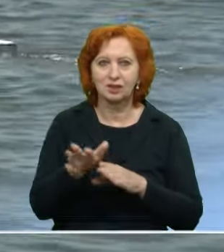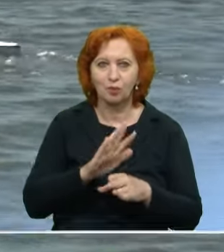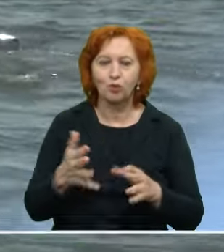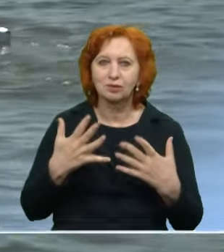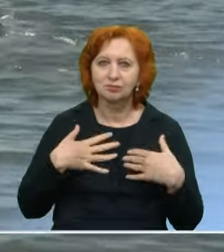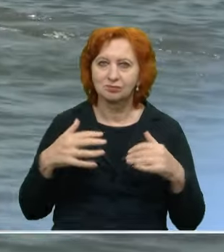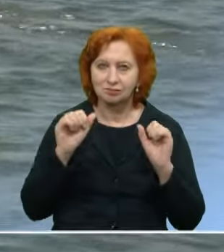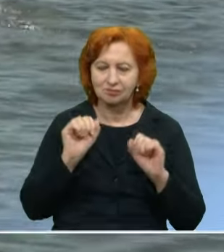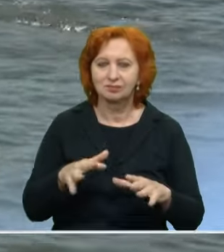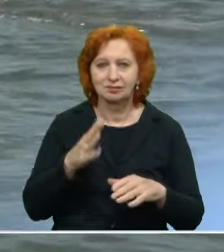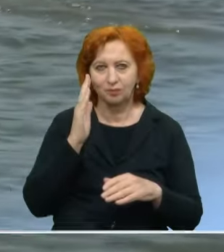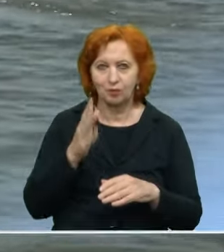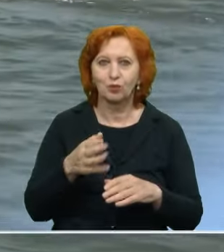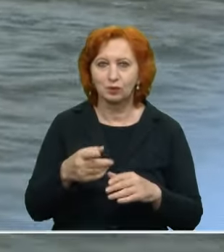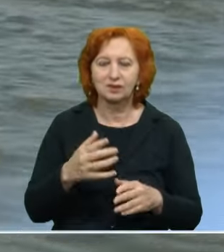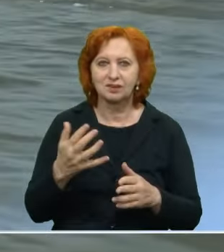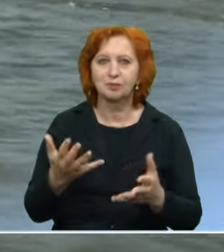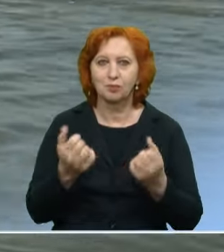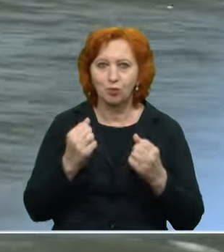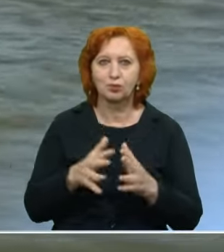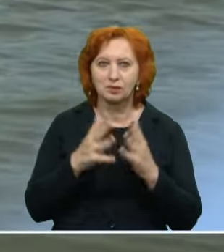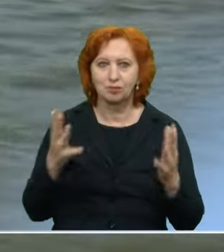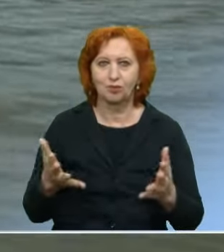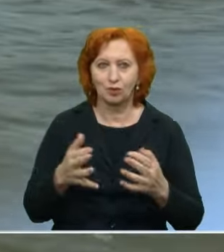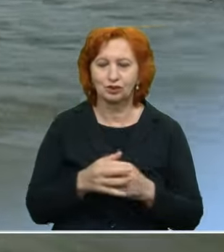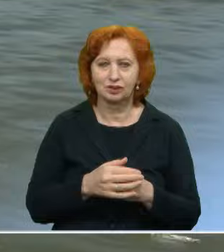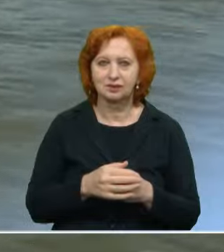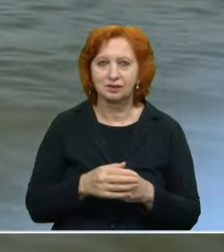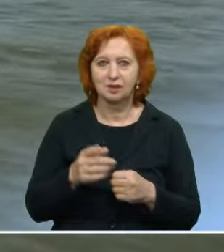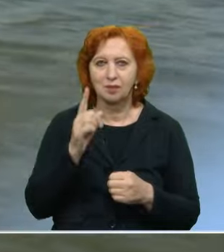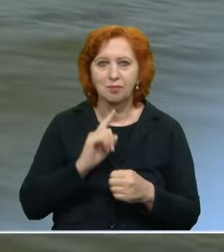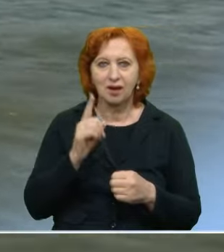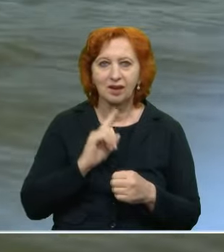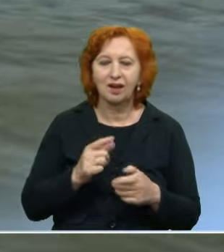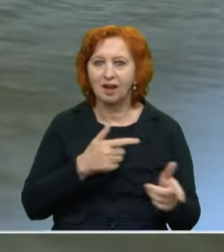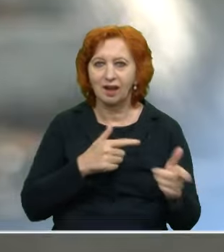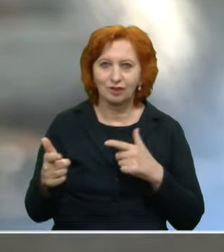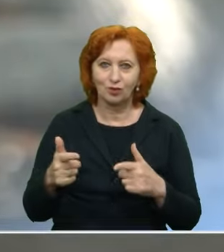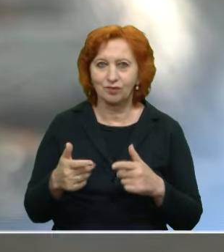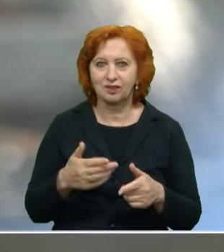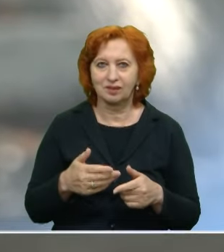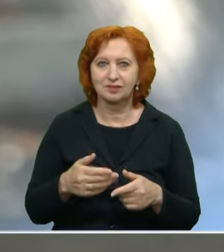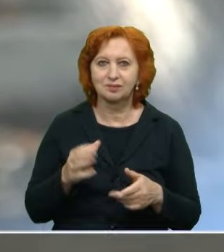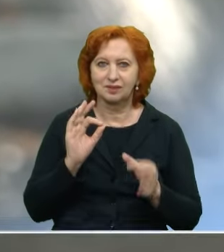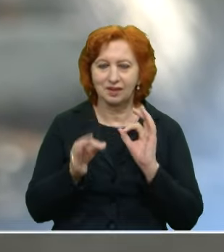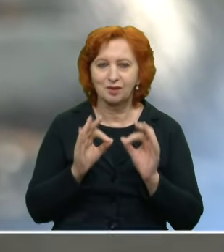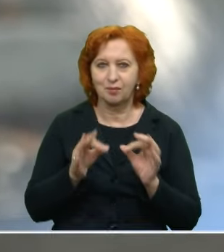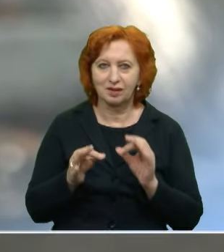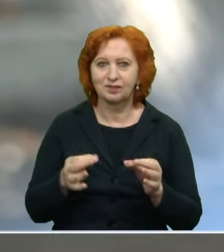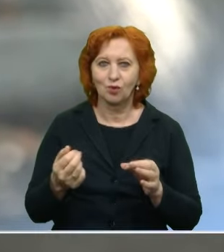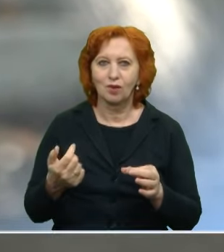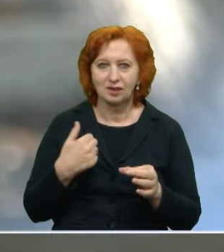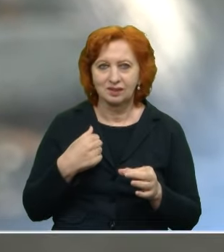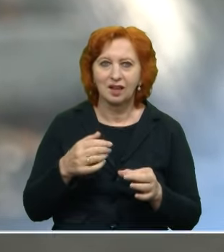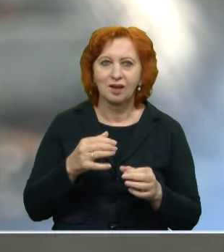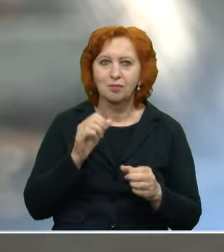чуть смелее, увереннее, призовых мест станет больше. Какая готовность? Нормальная. Я не могу